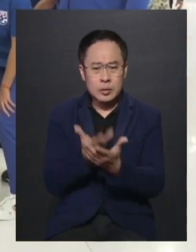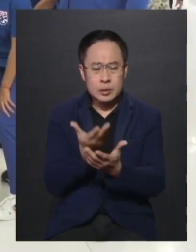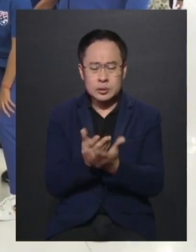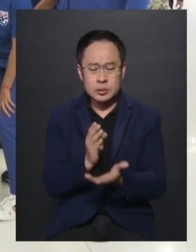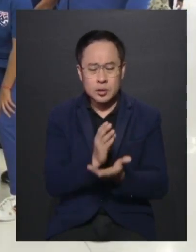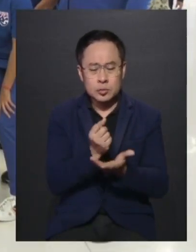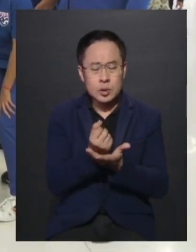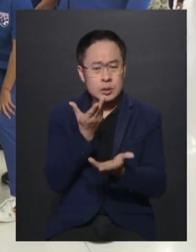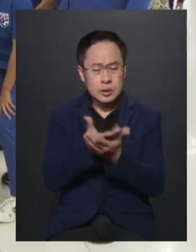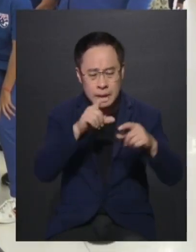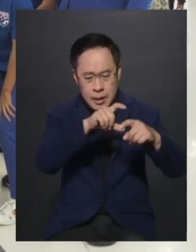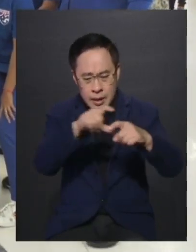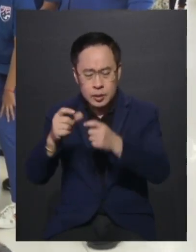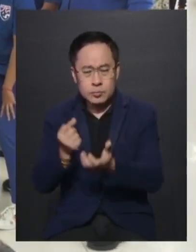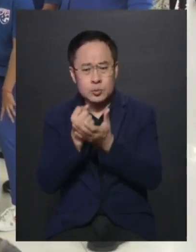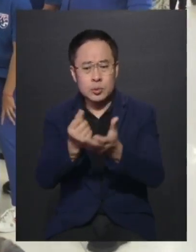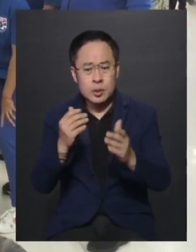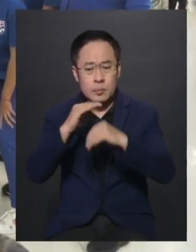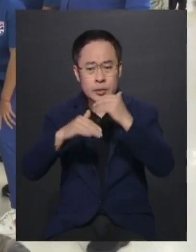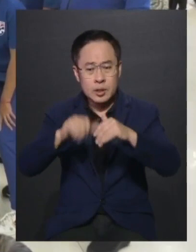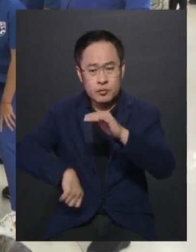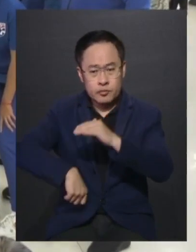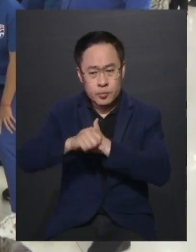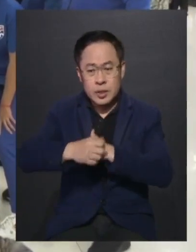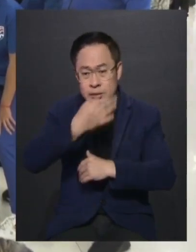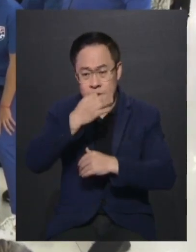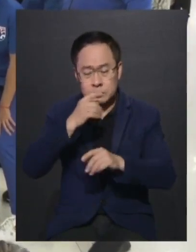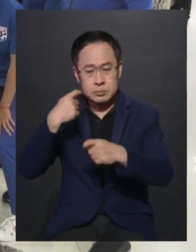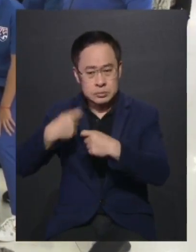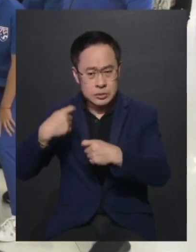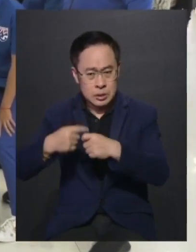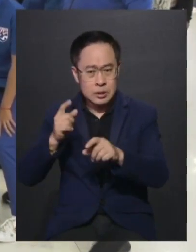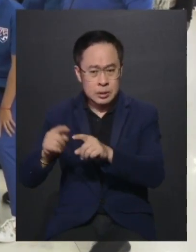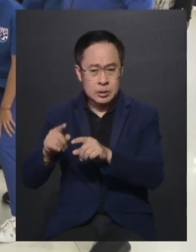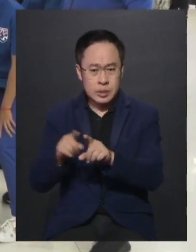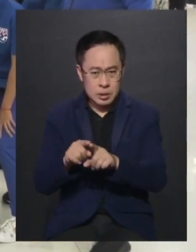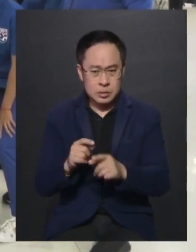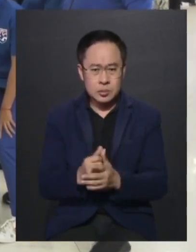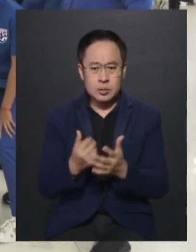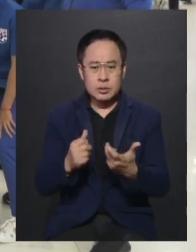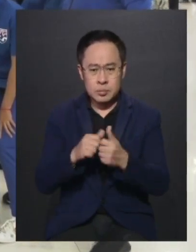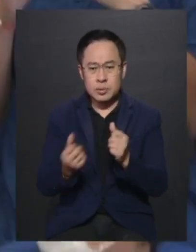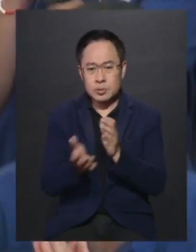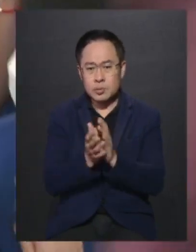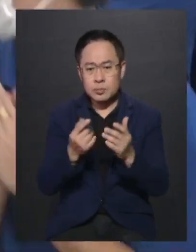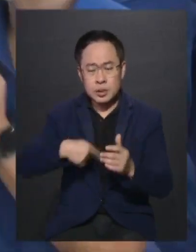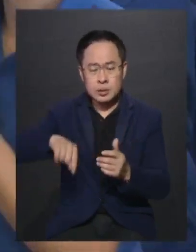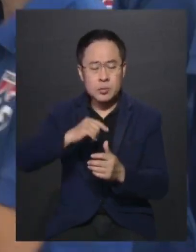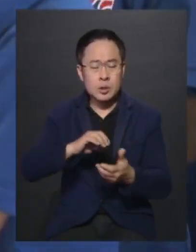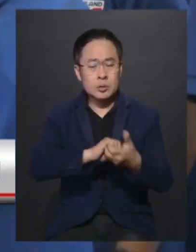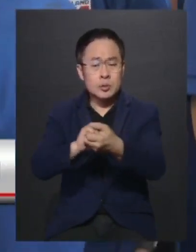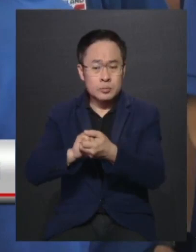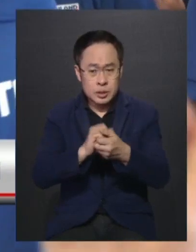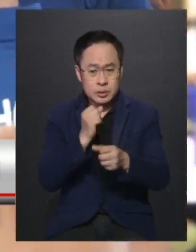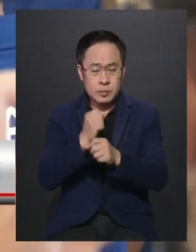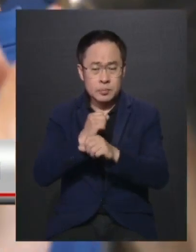ดถึงแม้จะเป็นช่วงเวลาแห่งความยากลำบากมีข้อจำกัดมากมายแต่ก็ต้องช่วยกันทุกภาคส่วนเพื่อให้วงการฟุตบอล